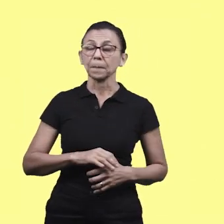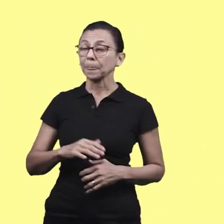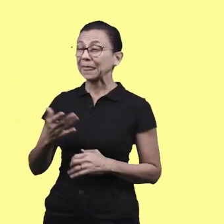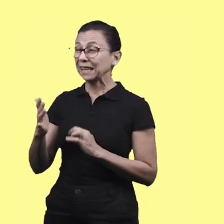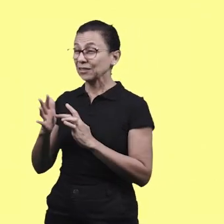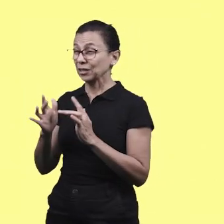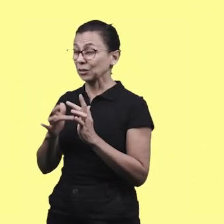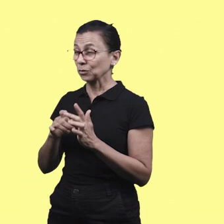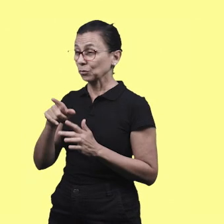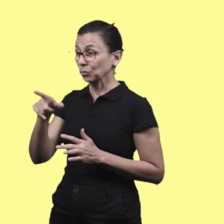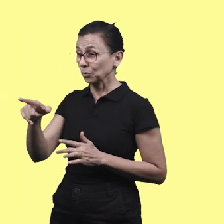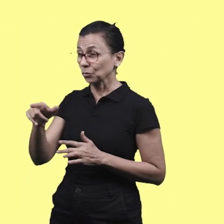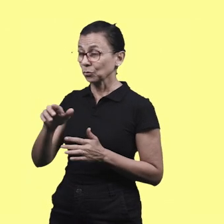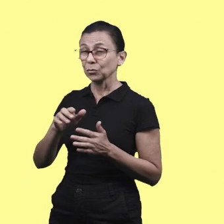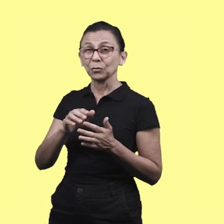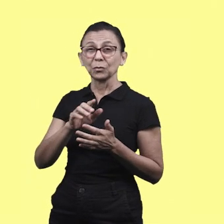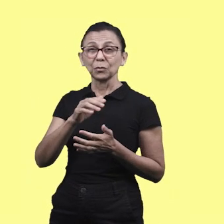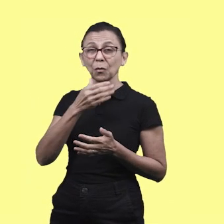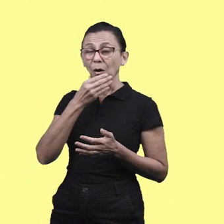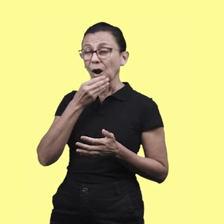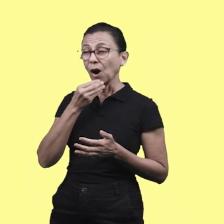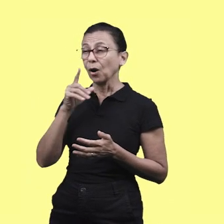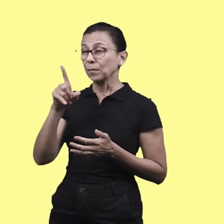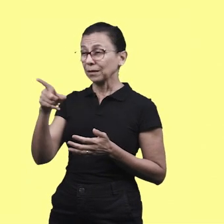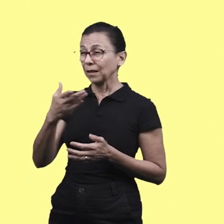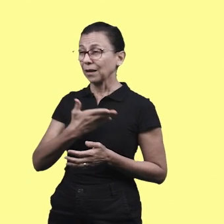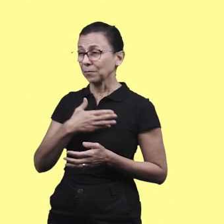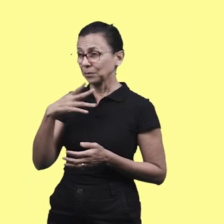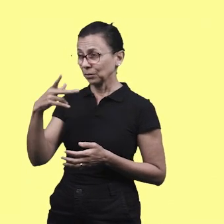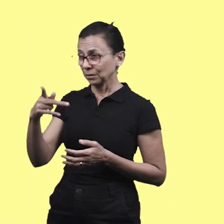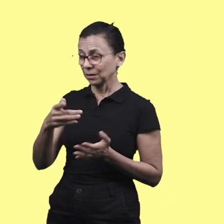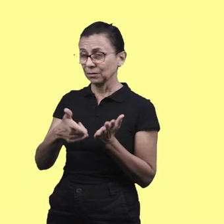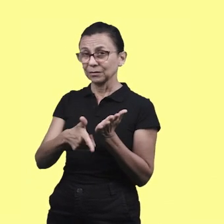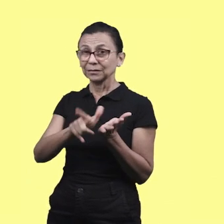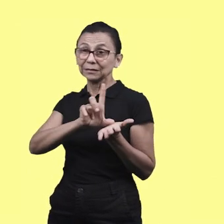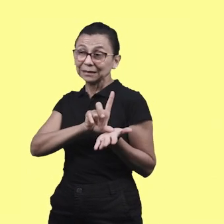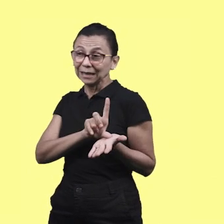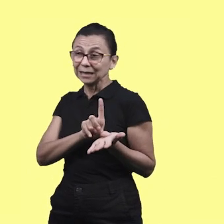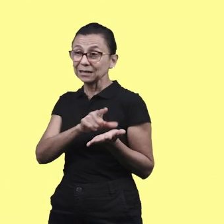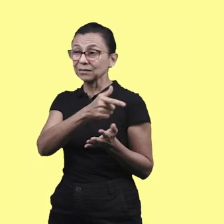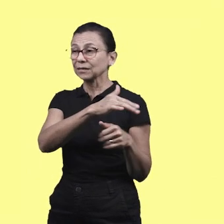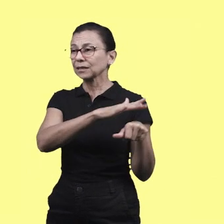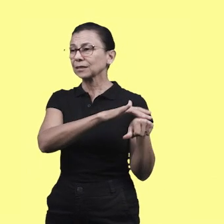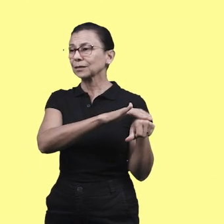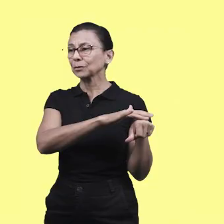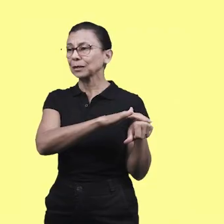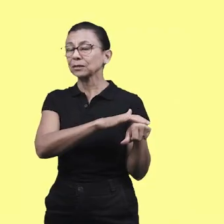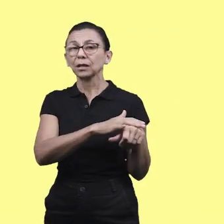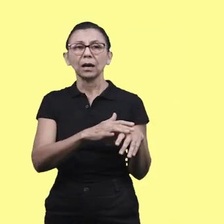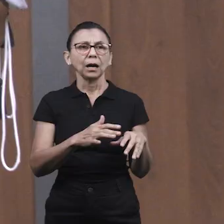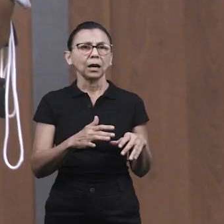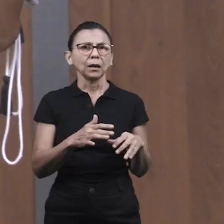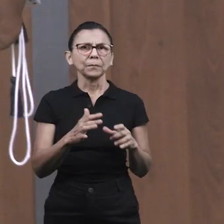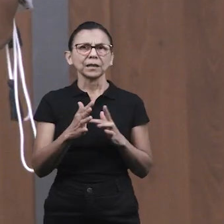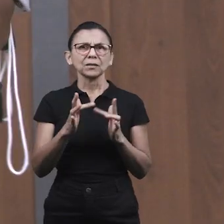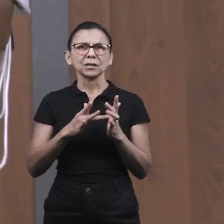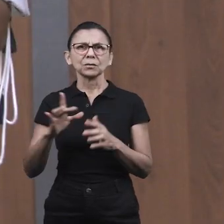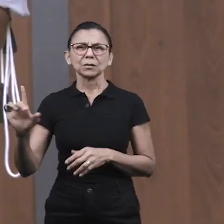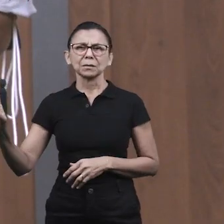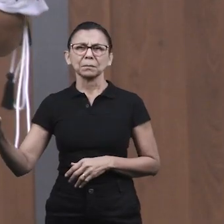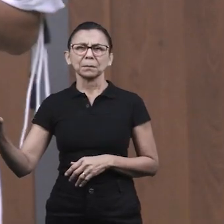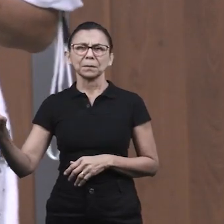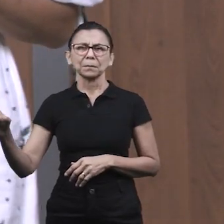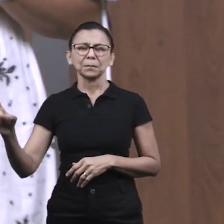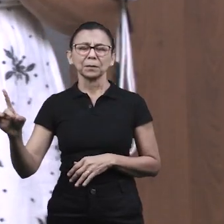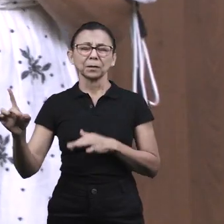ton disciple Lazare, celui à qui tu aimes, il est malade. Les gens à la maison de Lazare, mais il prend quelques jours avant d'y aller. Quand